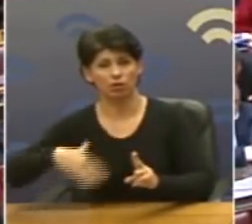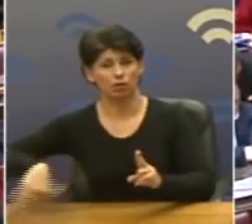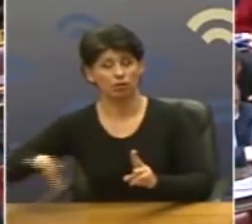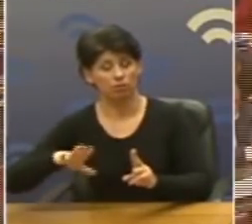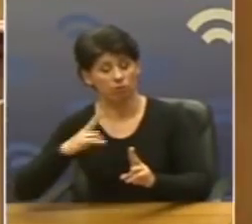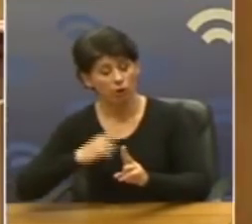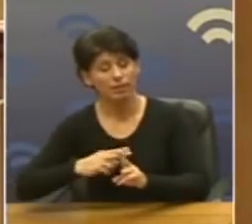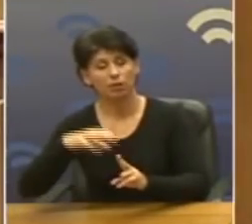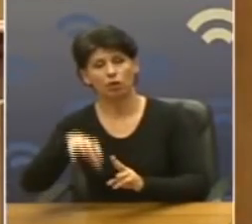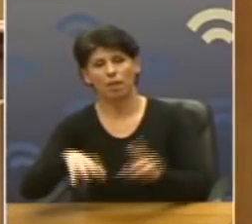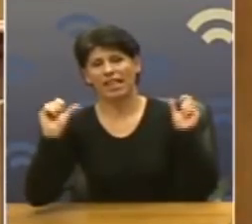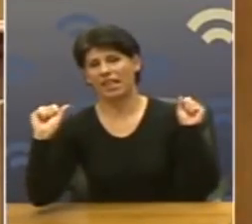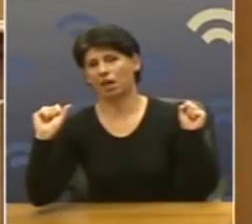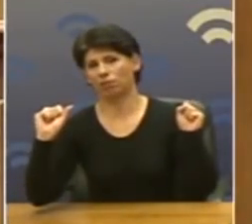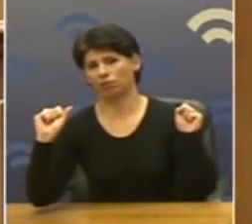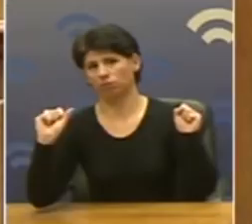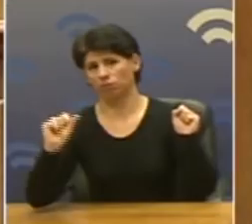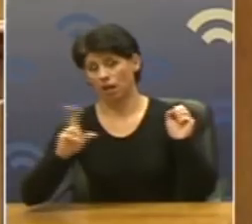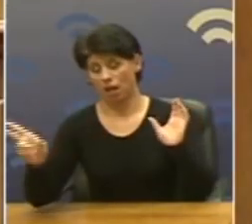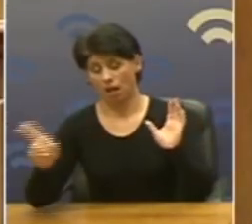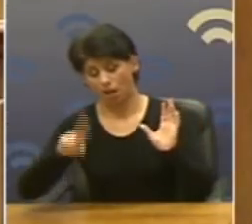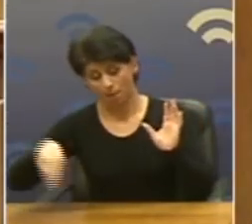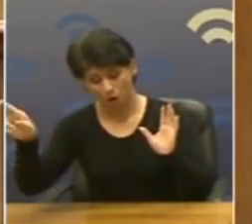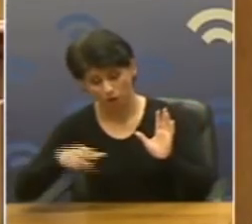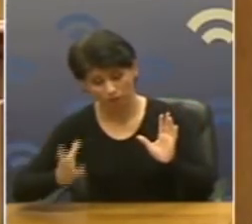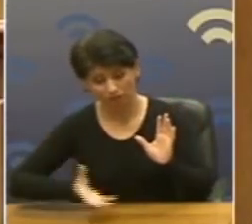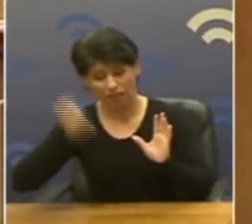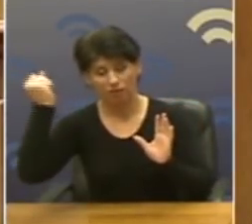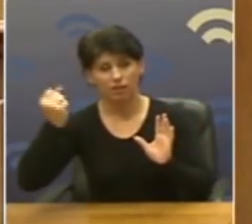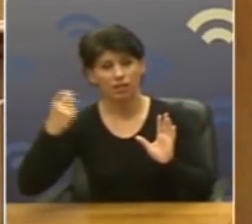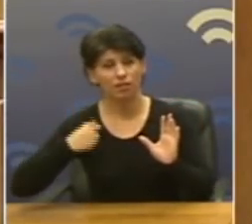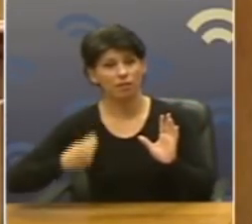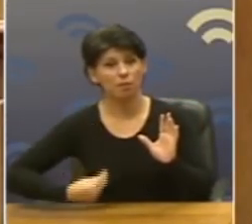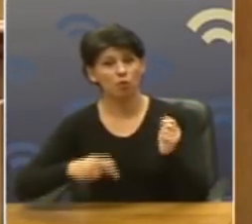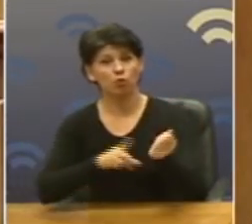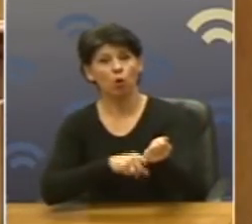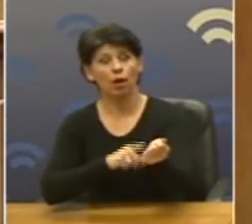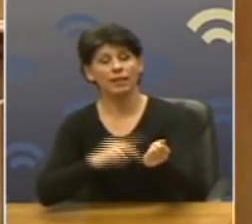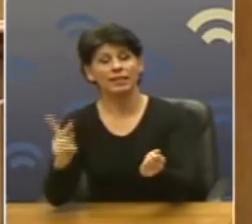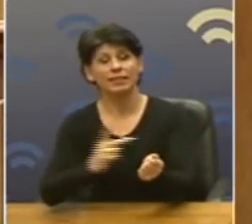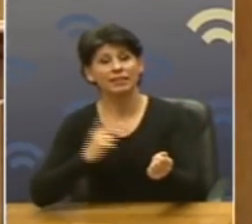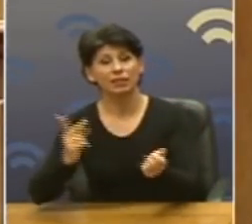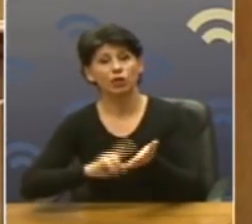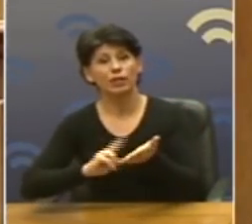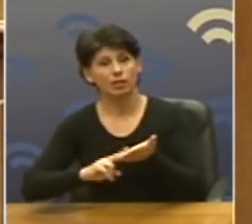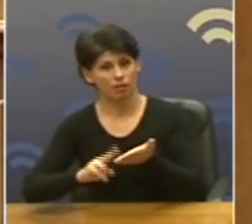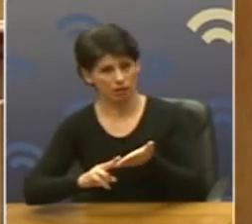νευραλγικό τομέα. Απορρίψατε την διασφάλιση του δημόσιου αποκλειστικά χαρακτήρα της κοινωνικής